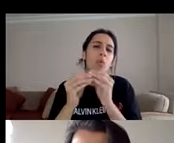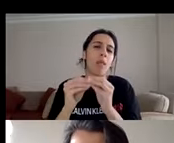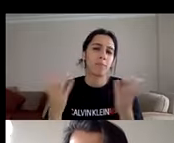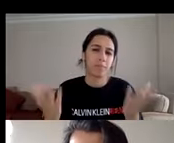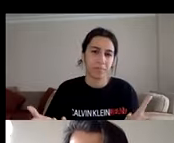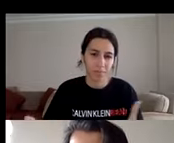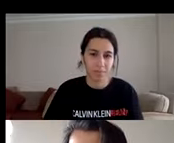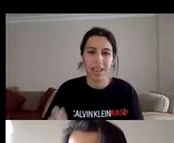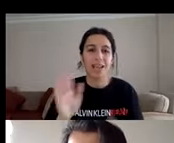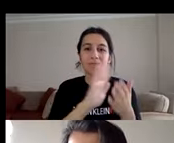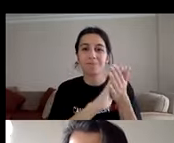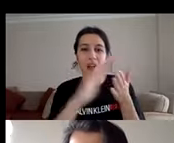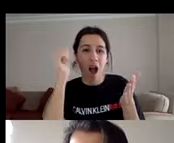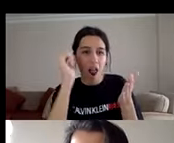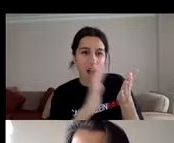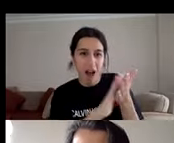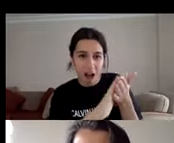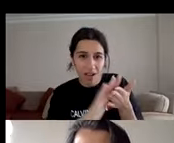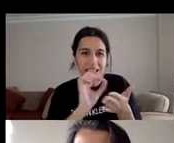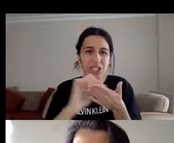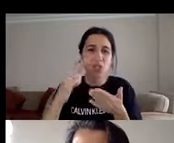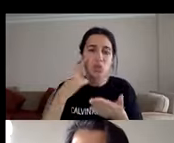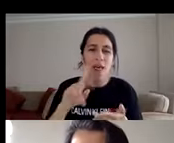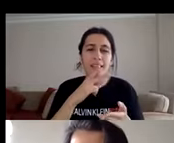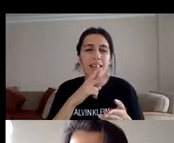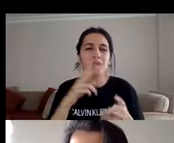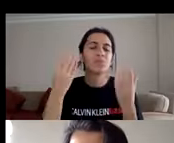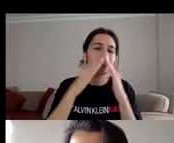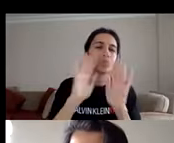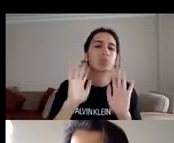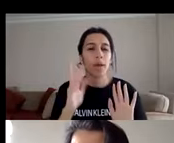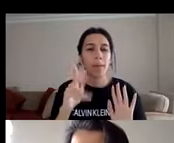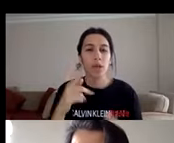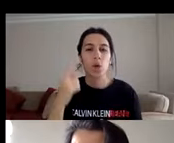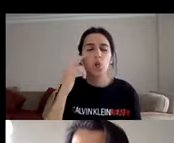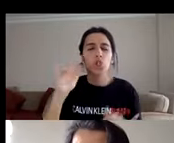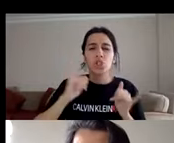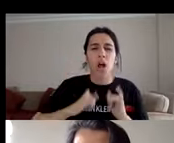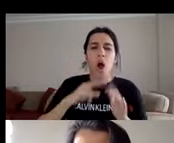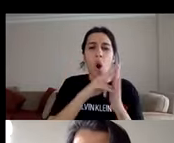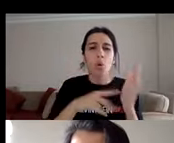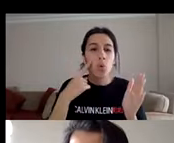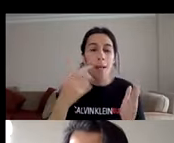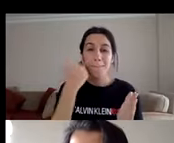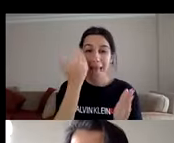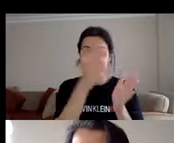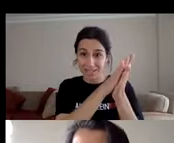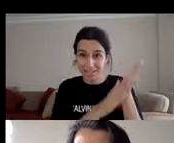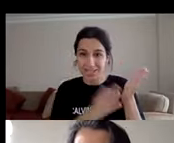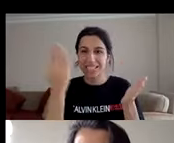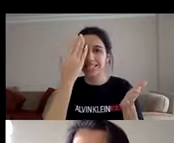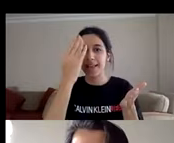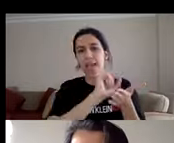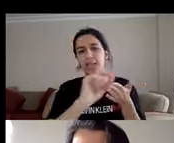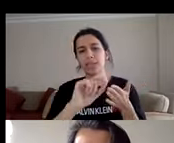zemin ilişkisinde zıtlık sağlamaktır. Ya mesela gözün en rahat okuyabildiği kontrast ilişkisi beyaz üzerine siyah yazıdır. Ha,